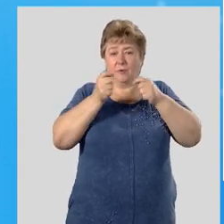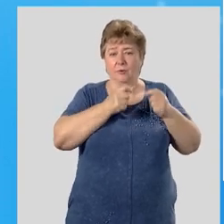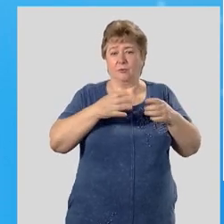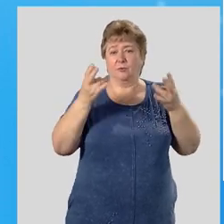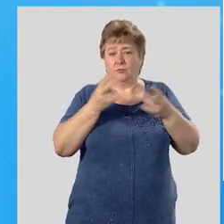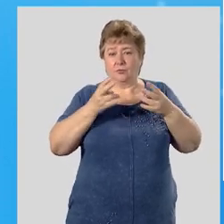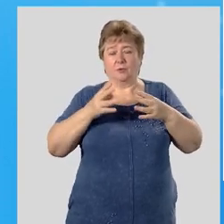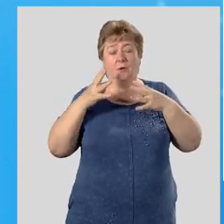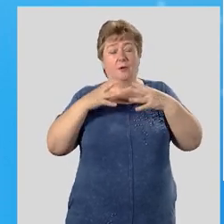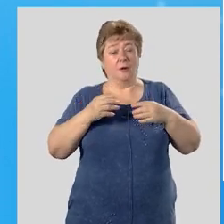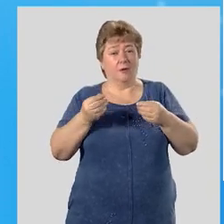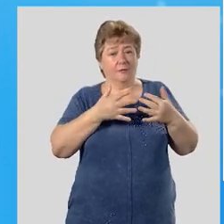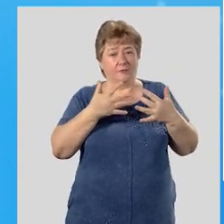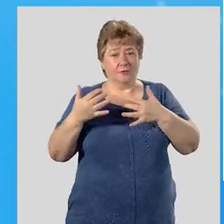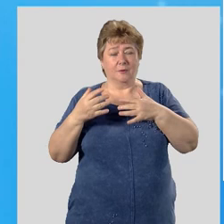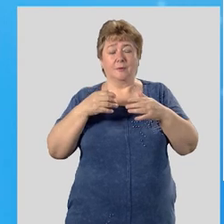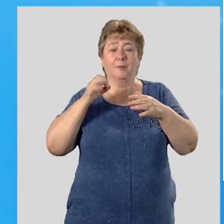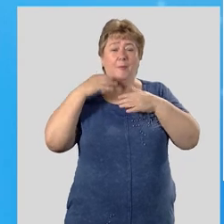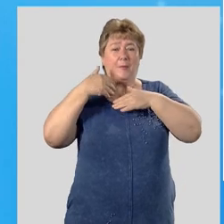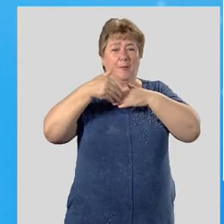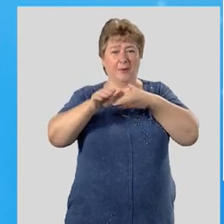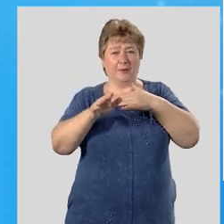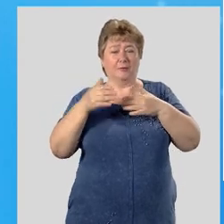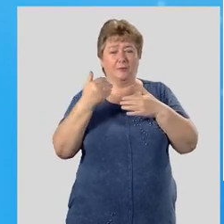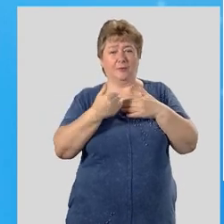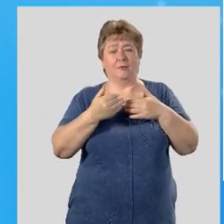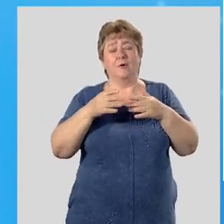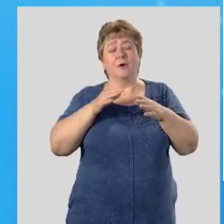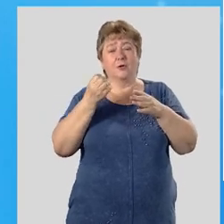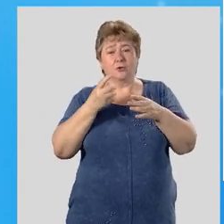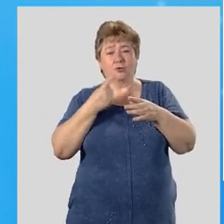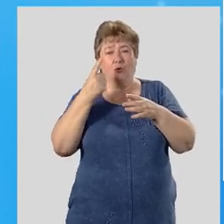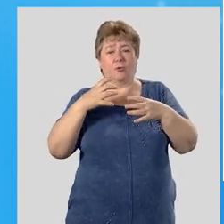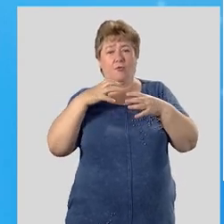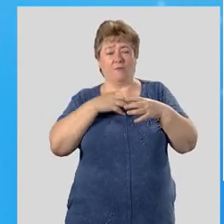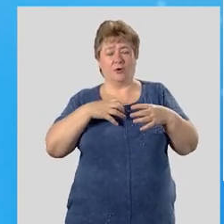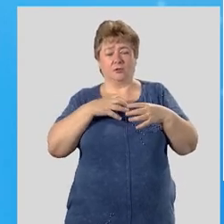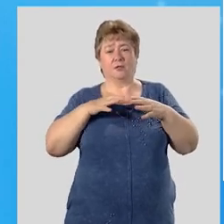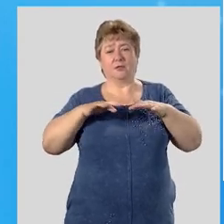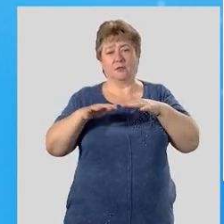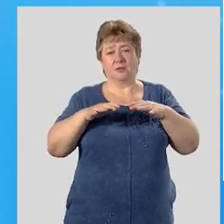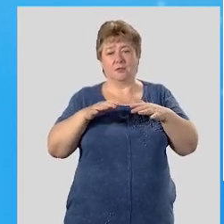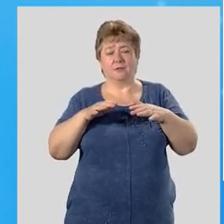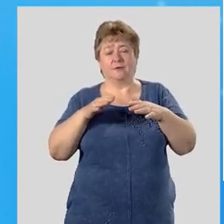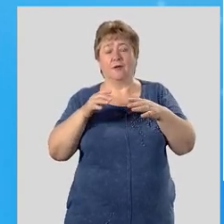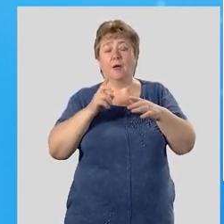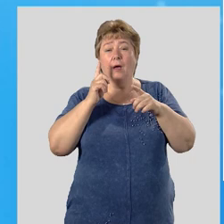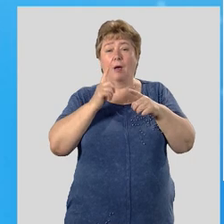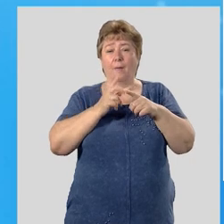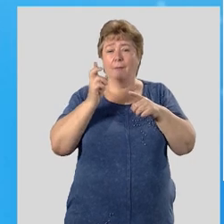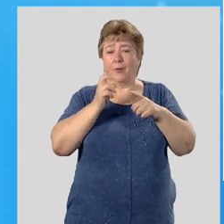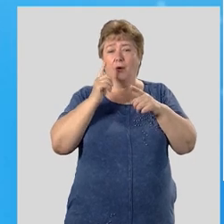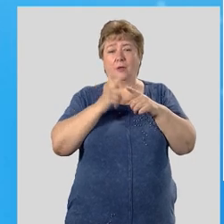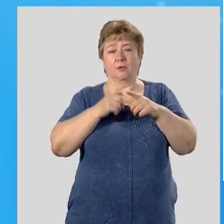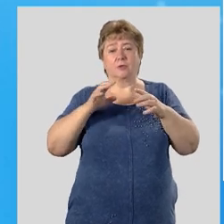необходимых веществ по всему организму, перед тем, как покинуть его, совершает еще одно важное действие. В результате биохимических